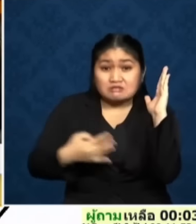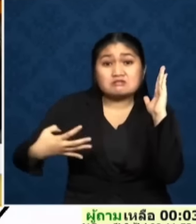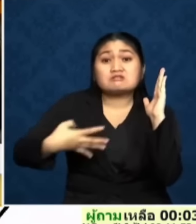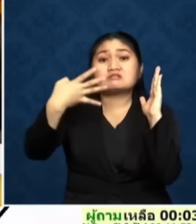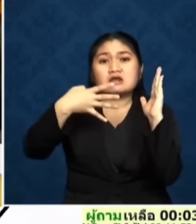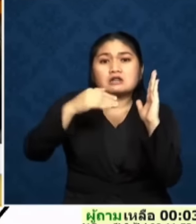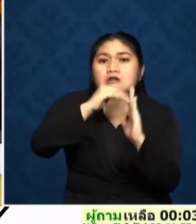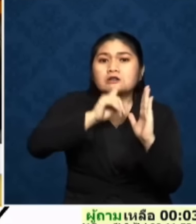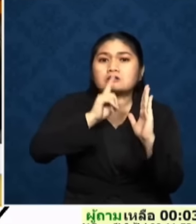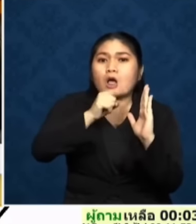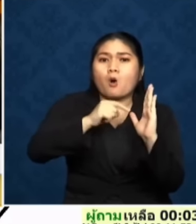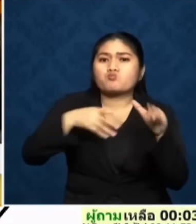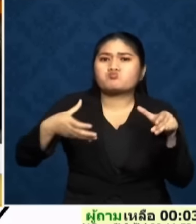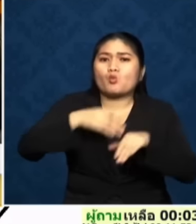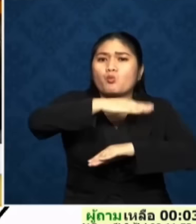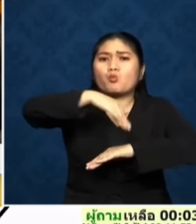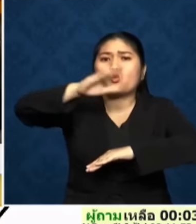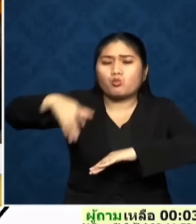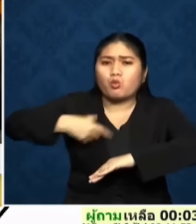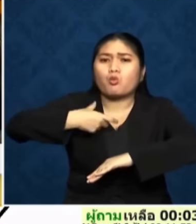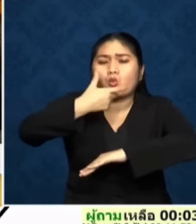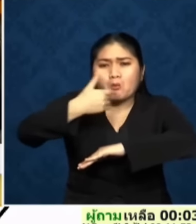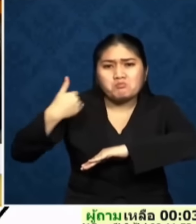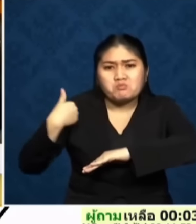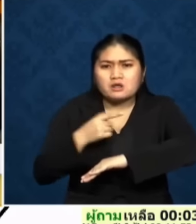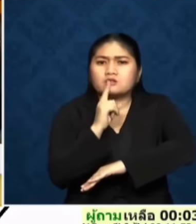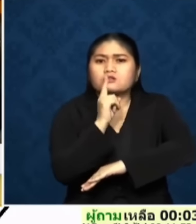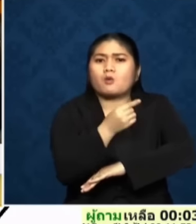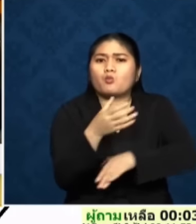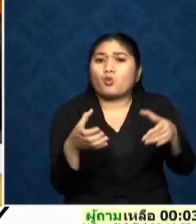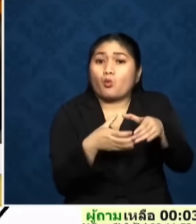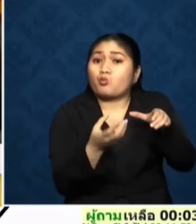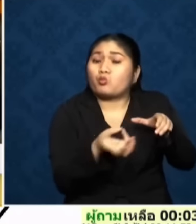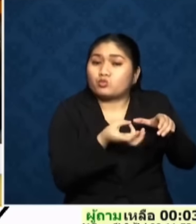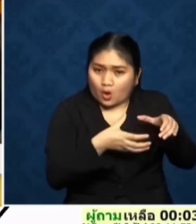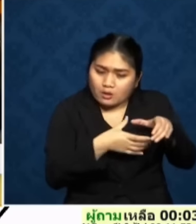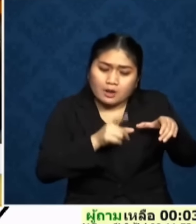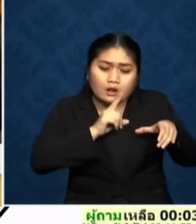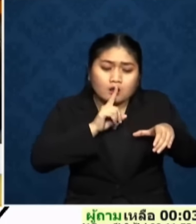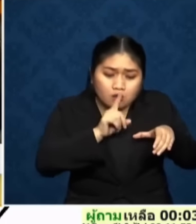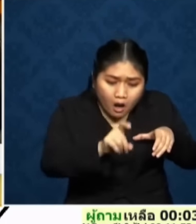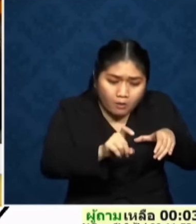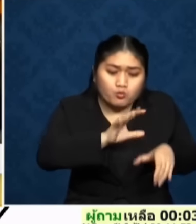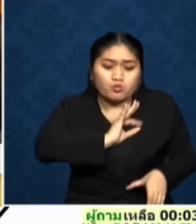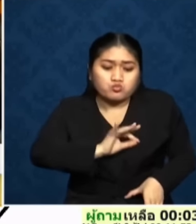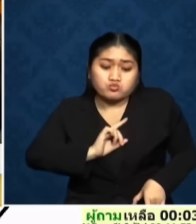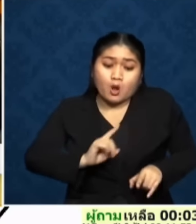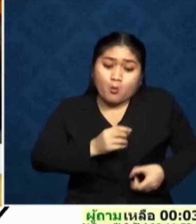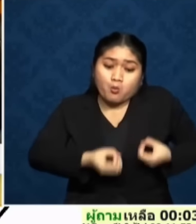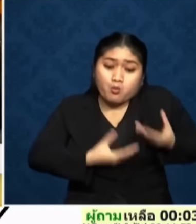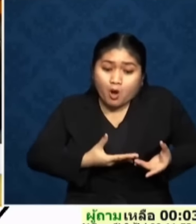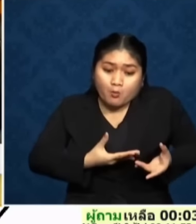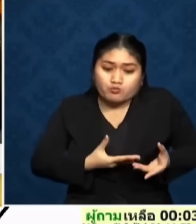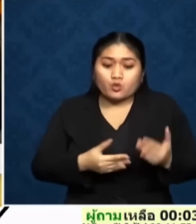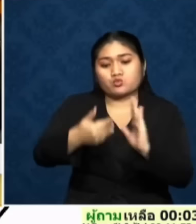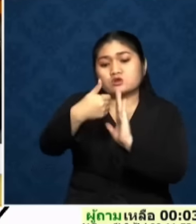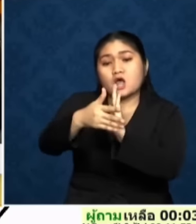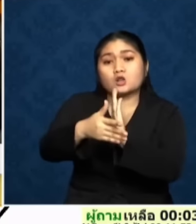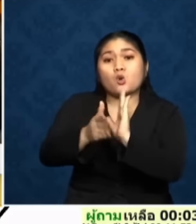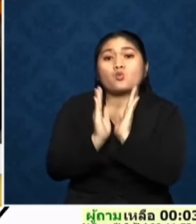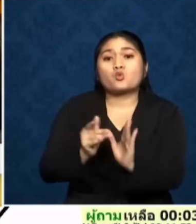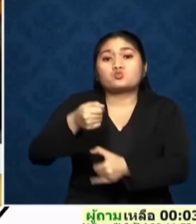ามกลุ่มชาติพันธุ์ด้วยซึ่งเป็นคนอาจจะเป็นส่วนน้อยก็ถามความเห็นเขาภาคอีสานชาวนาทั้งหมด